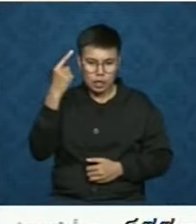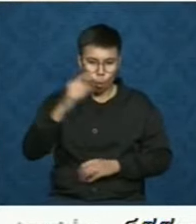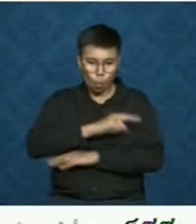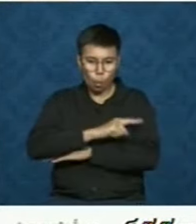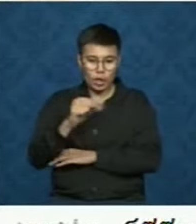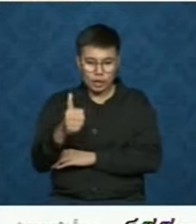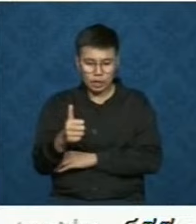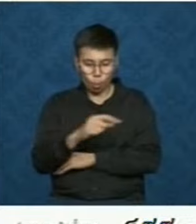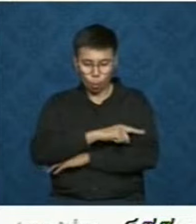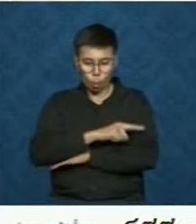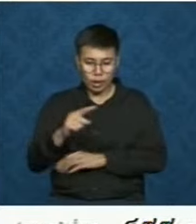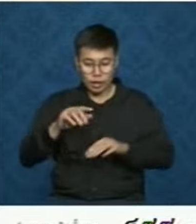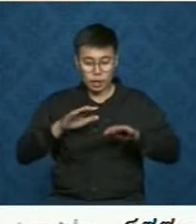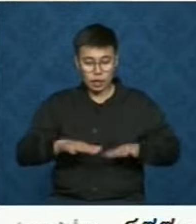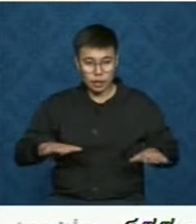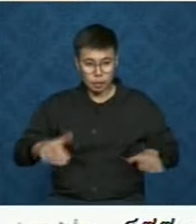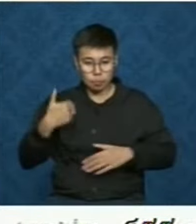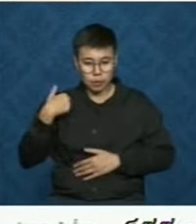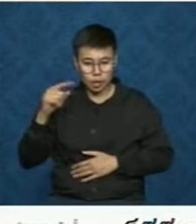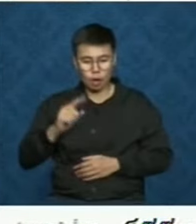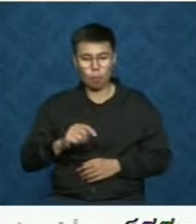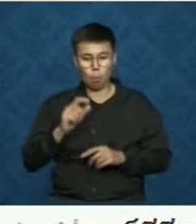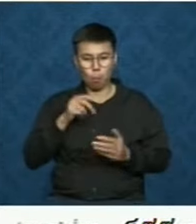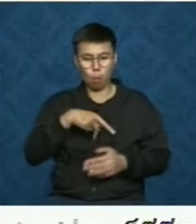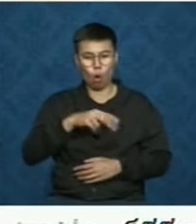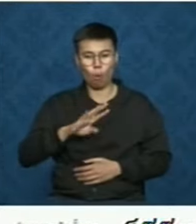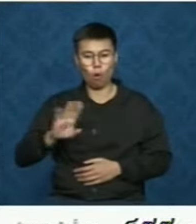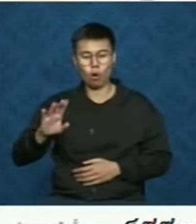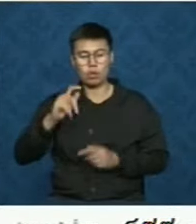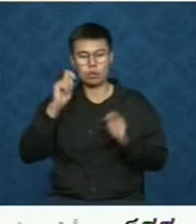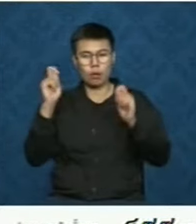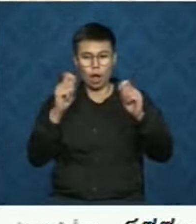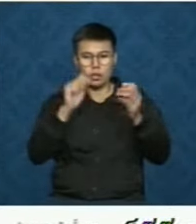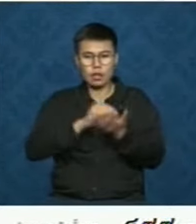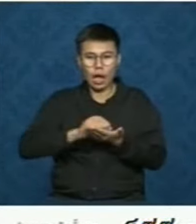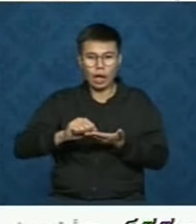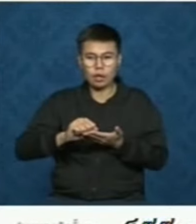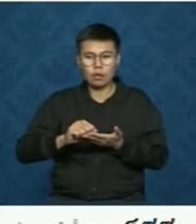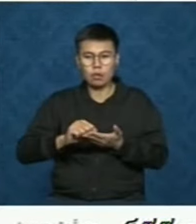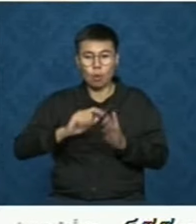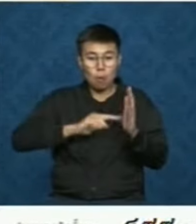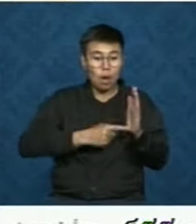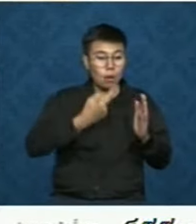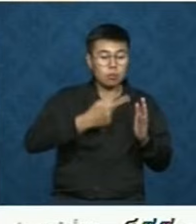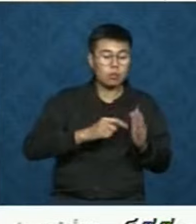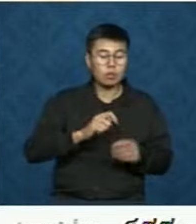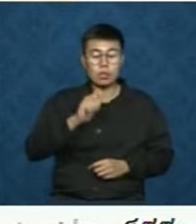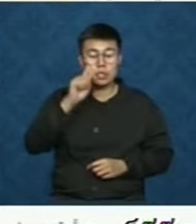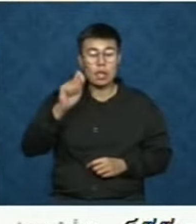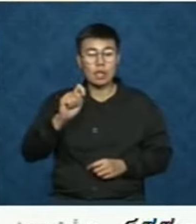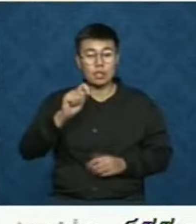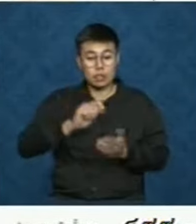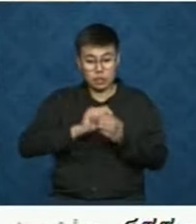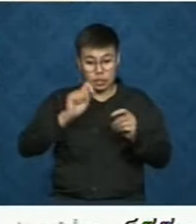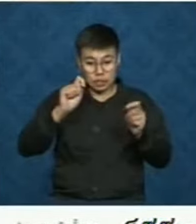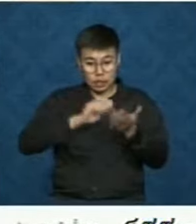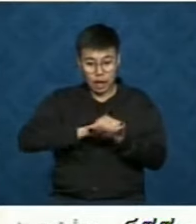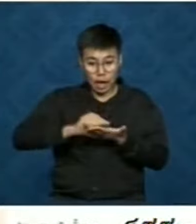พรวอากาศสะอาดเนี่ยเกิดอะไรอย่างไรขึ้นอากาศมันเริ่มไม่สะอาดมาตั้งแต่ต้นแล้วเหรอครับท่านประธานขอบคุณ